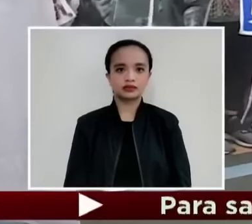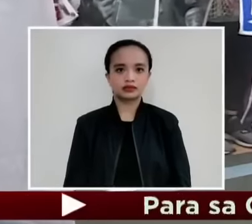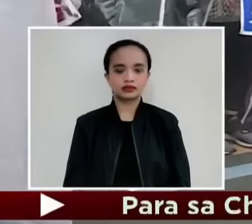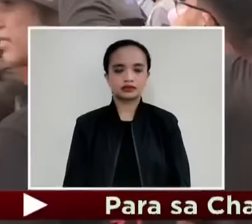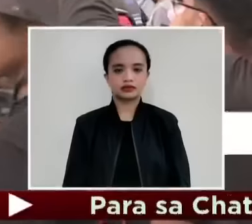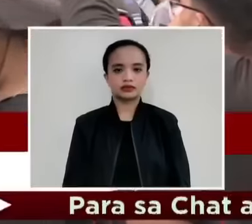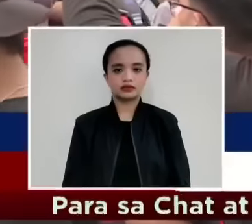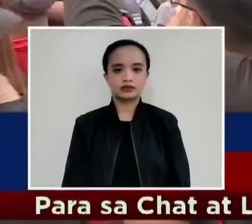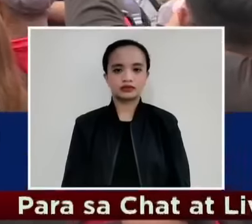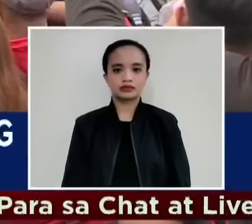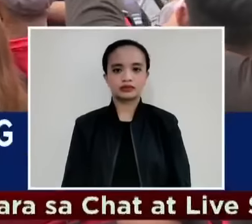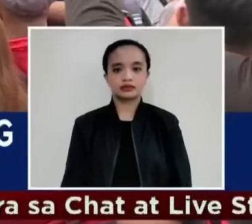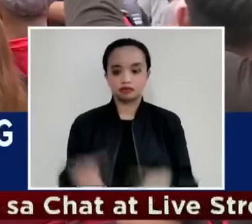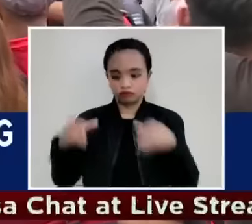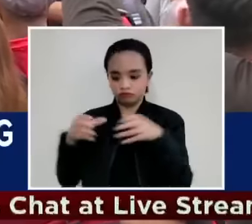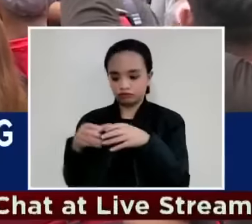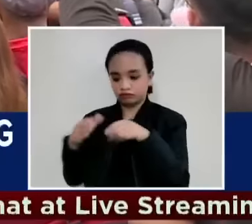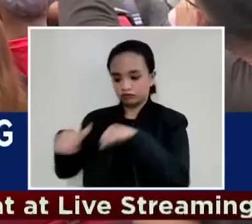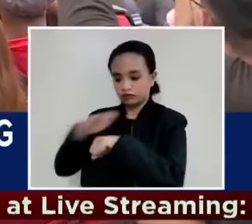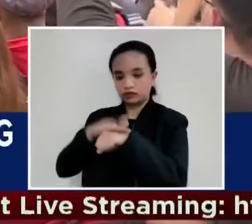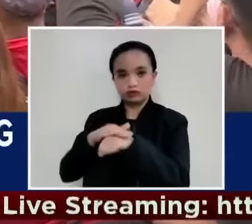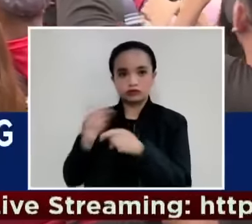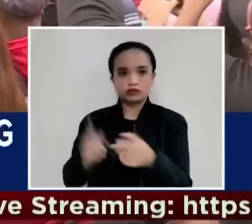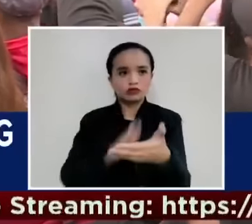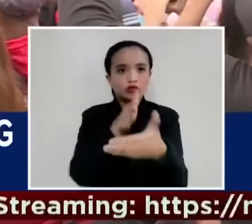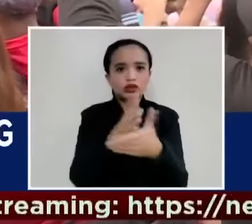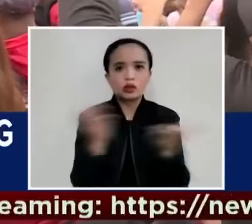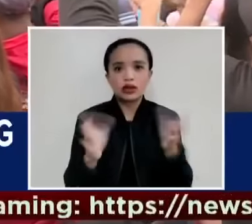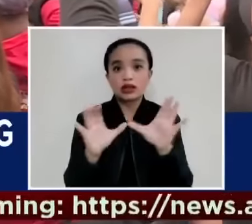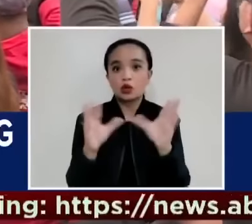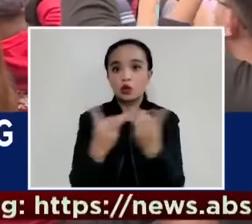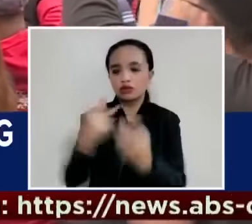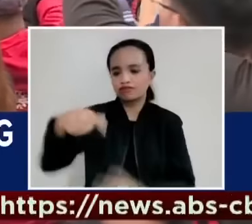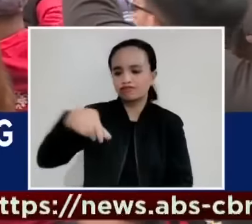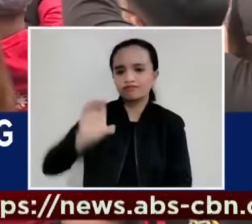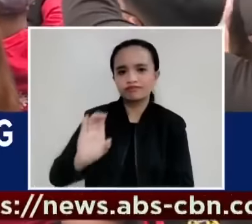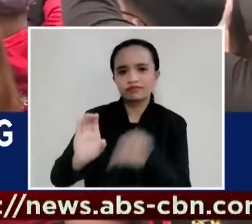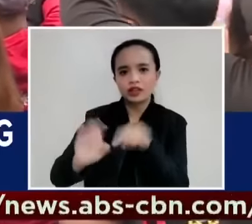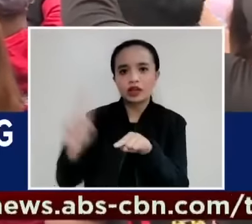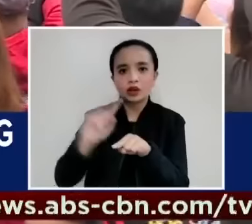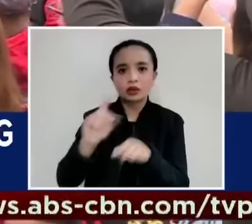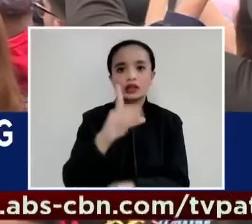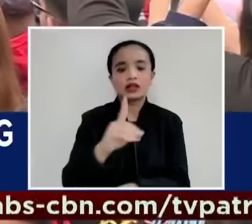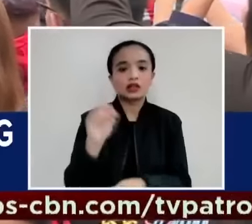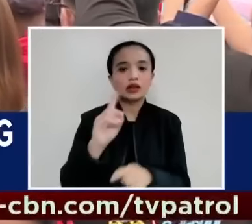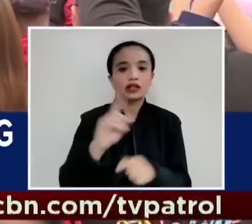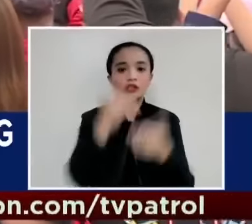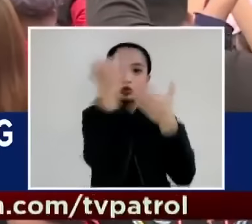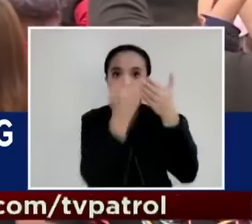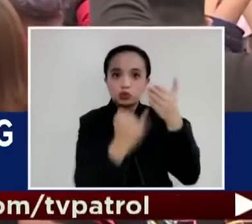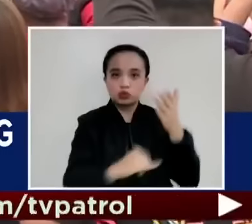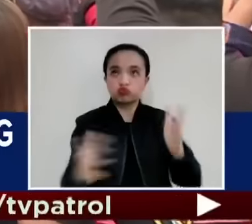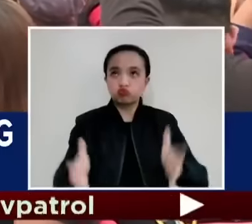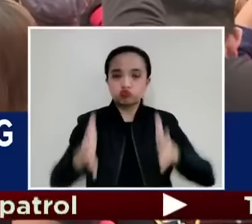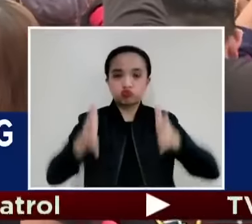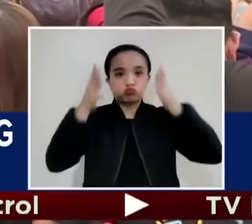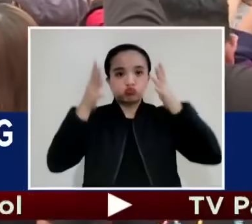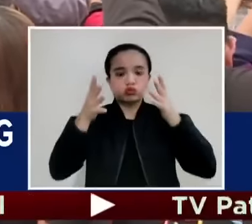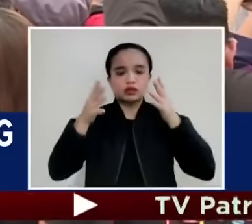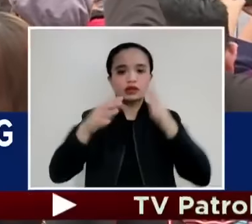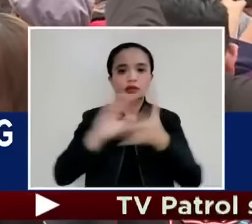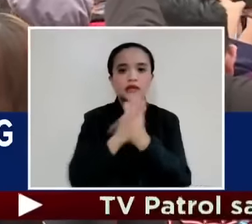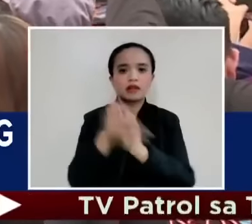Sinunog ng grupong bayan sa Commonwealth Avenue kaninang umaga ang doble kara effigy ni Pangulong Bongbong Marcos Jr. bilang